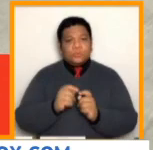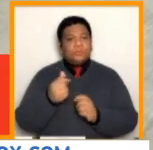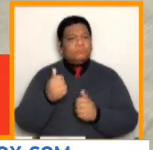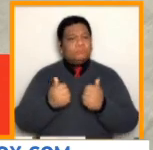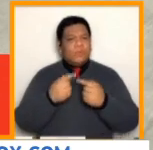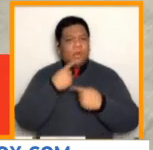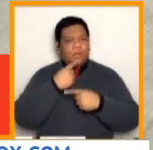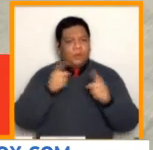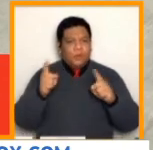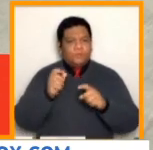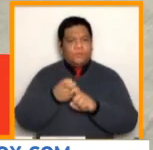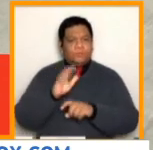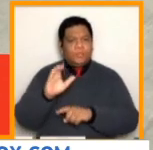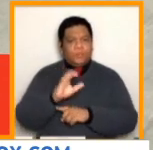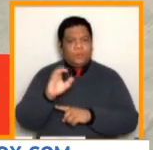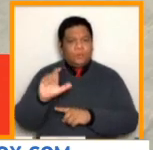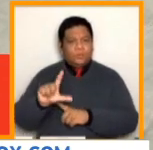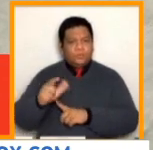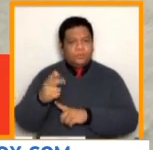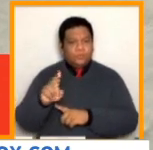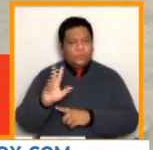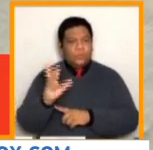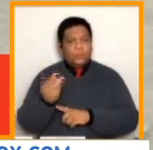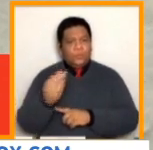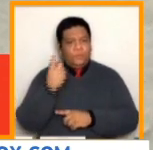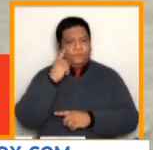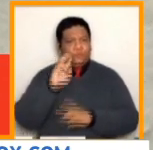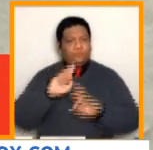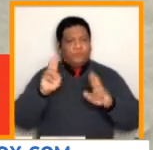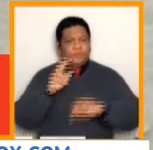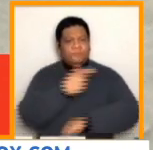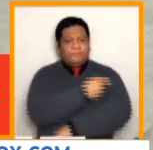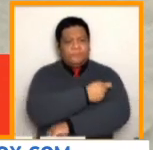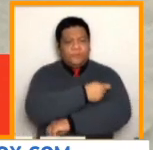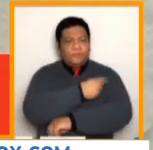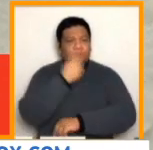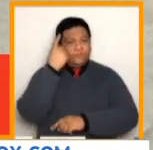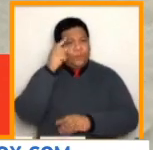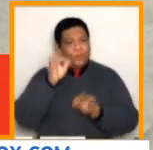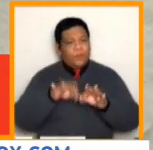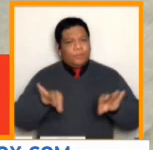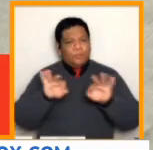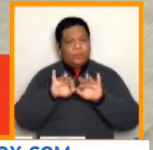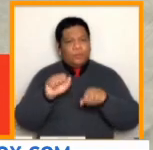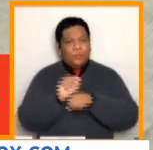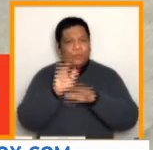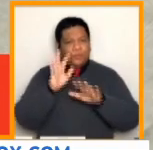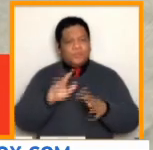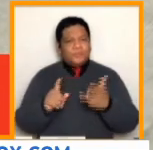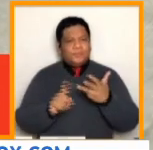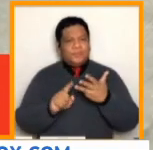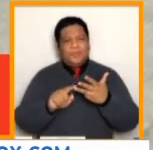Caloocan LGU kung kailan sila tatanggap ng mga galing sa A4 category o yung mga essential